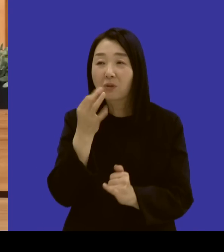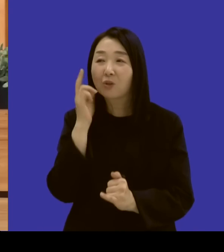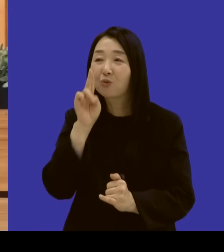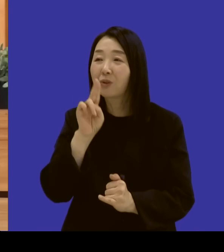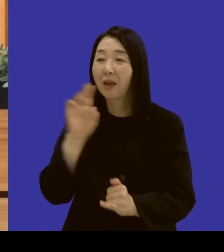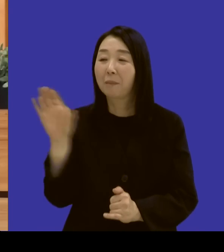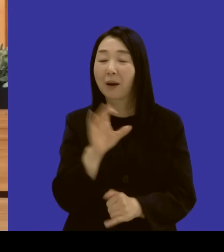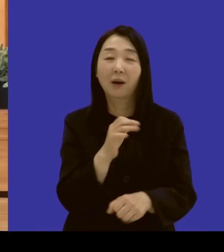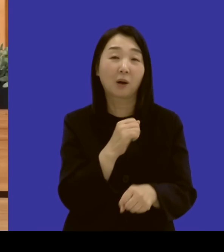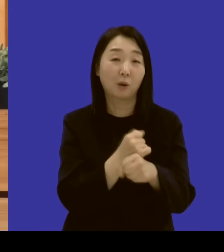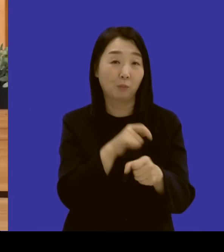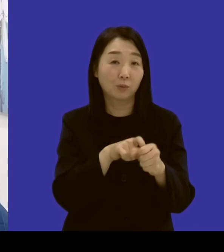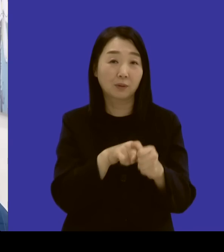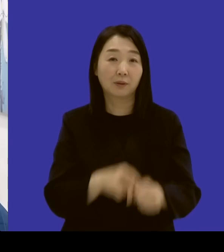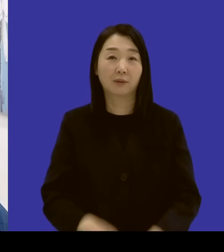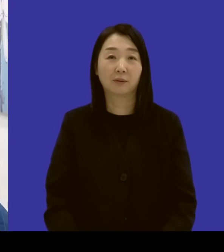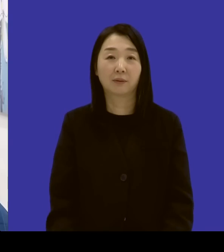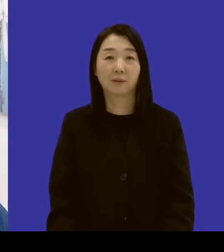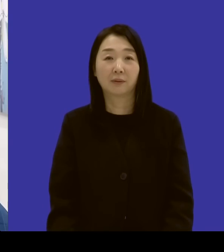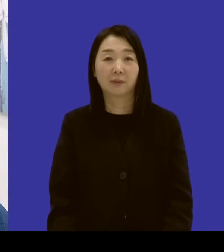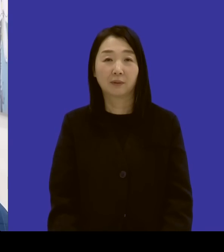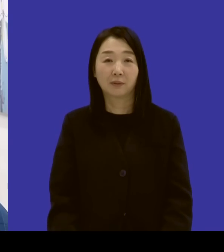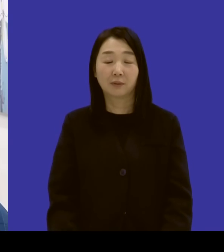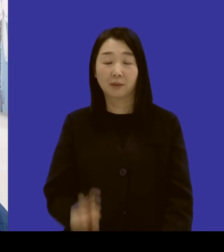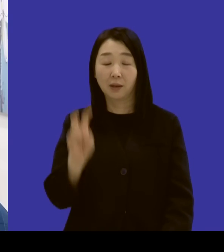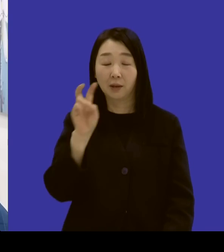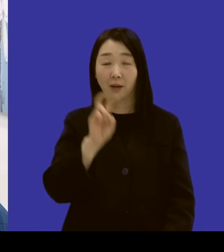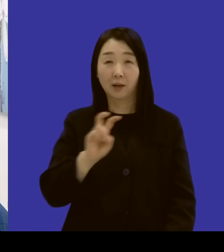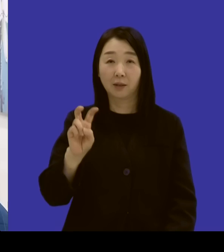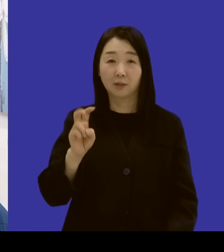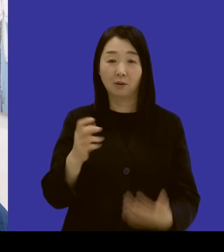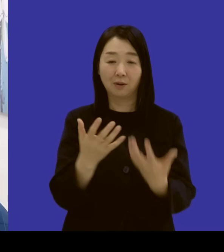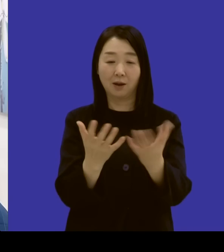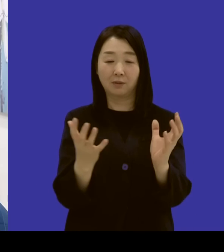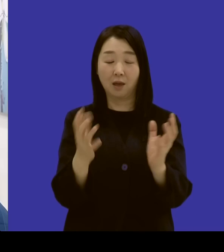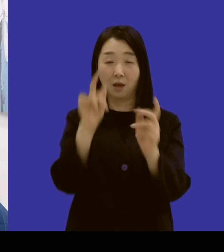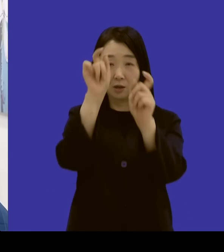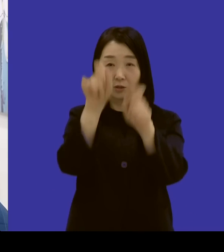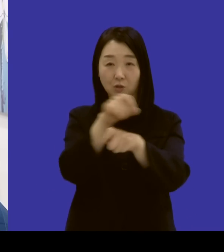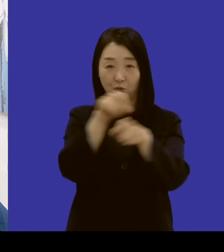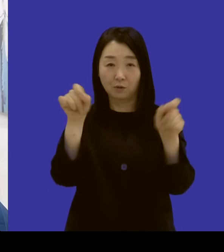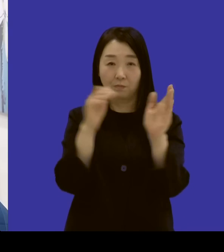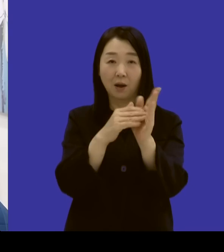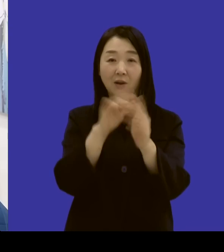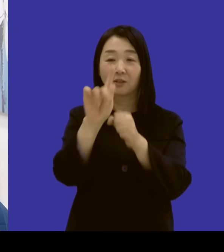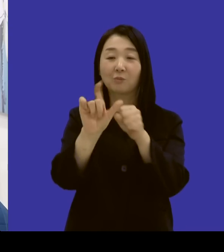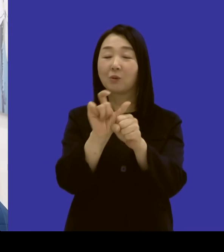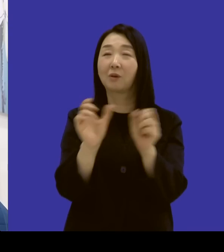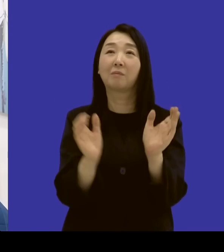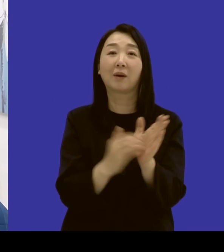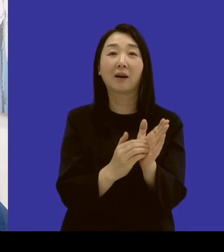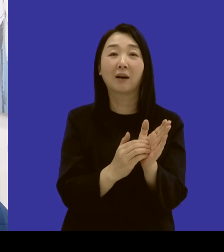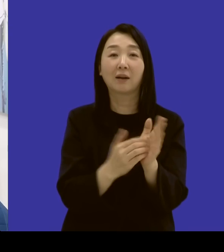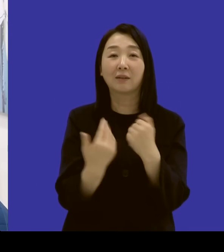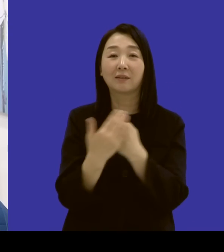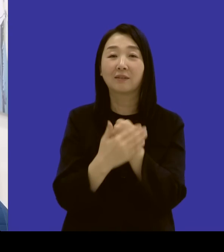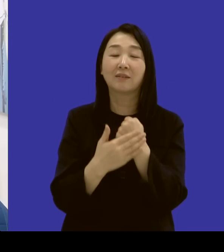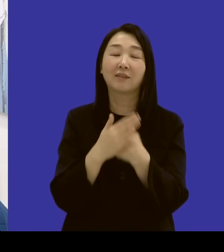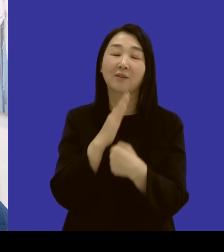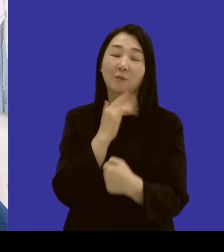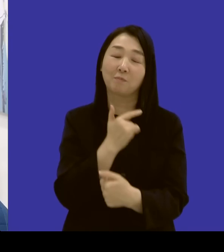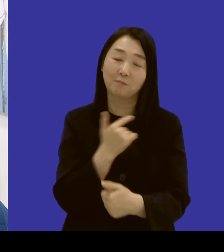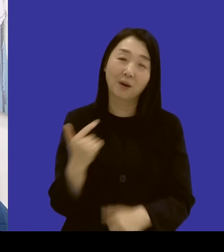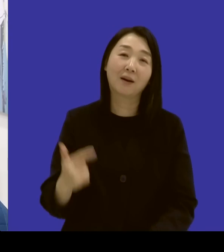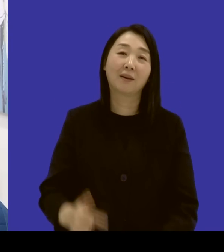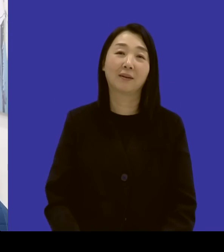하는 거죠. 그래서 제가 성가대를 지휘를 하기 시작하고 이제 15년쯤 됐는데요. 정말 그 은혜는 이루 말할